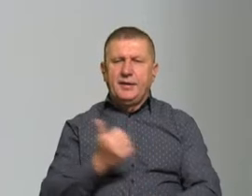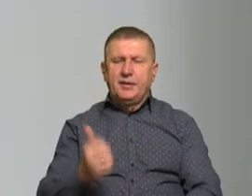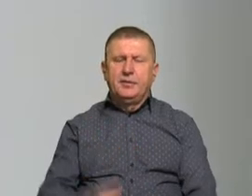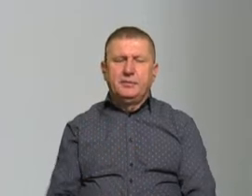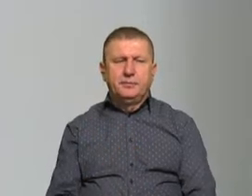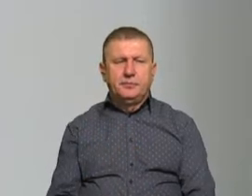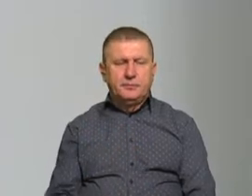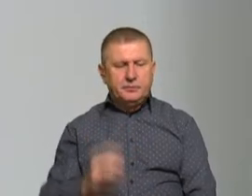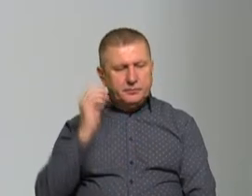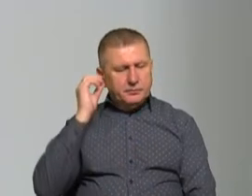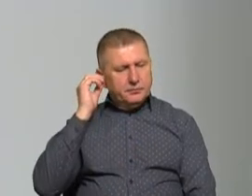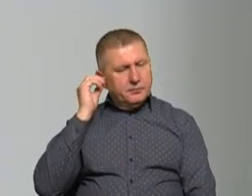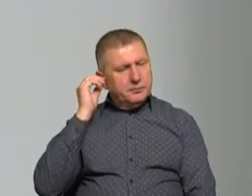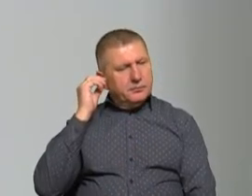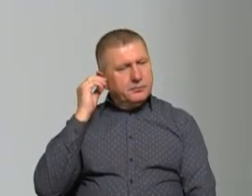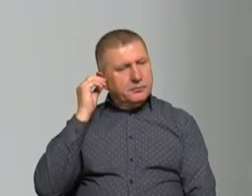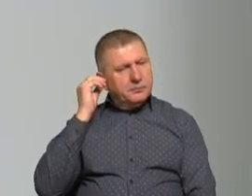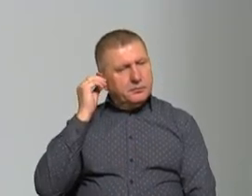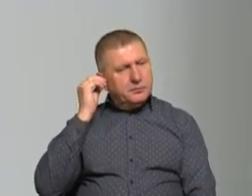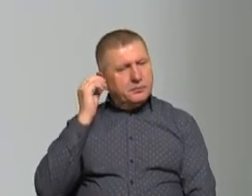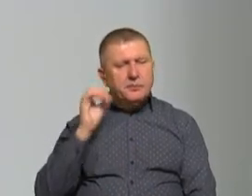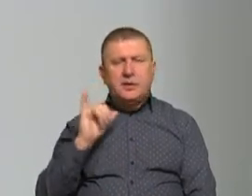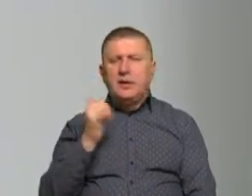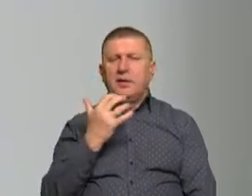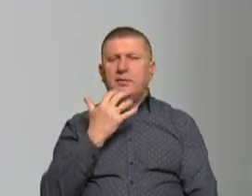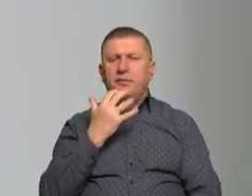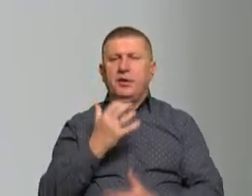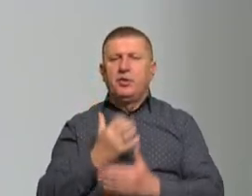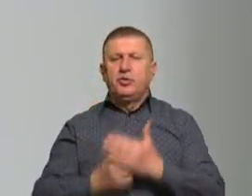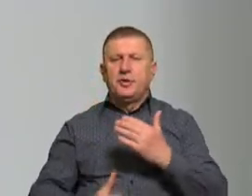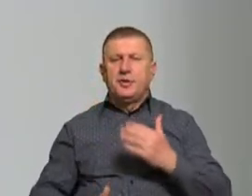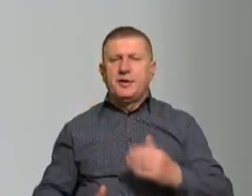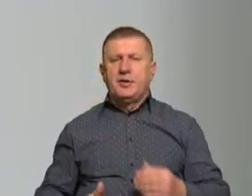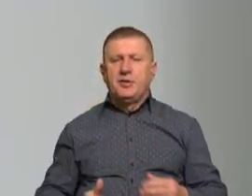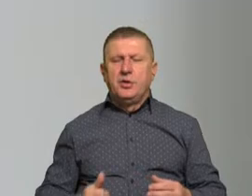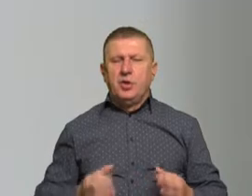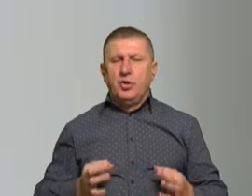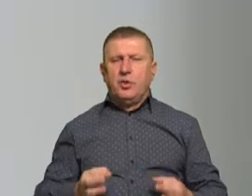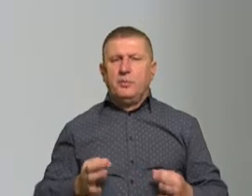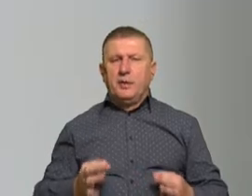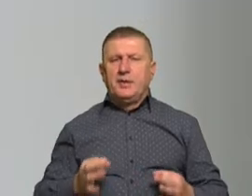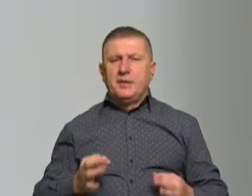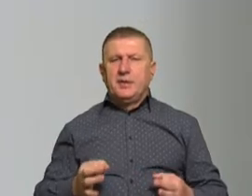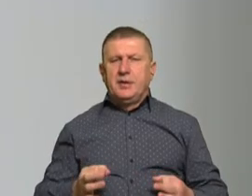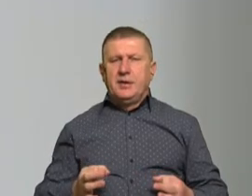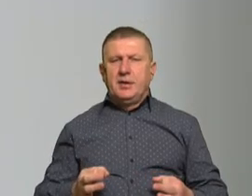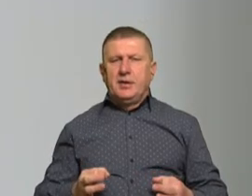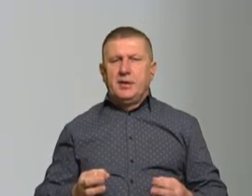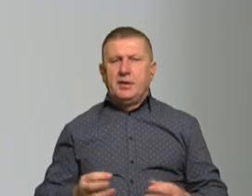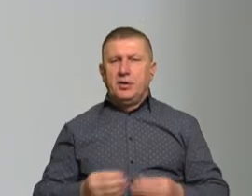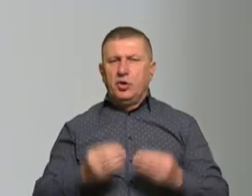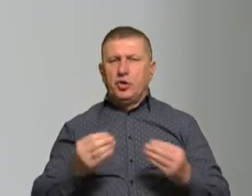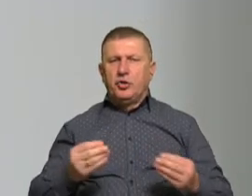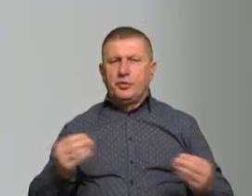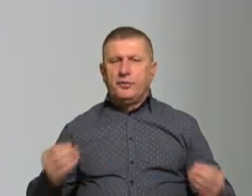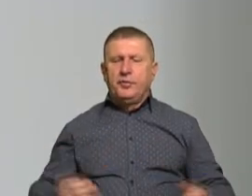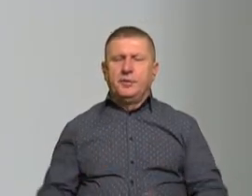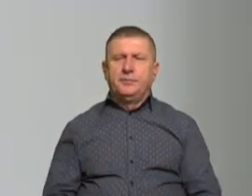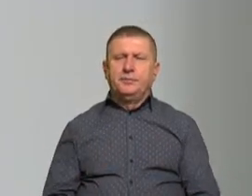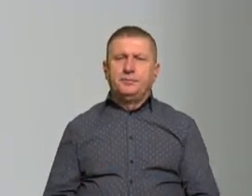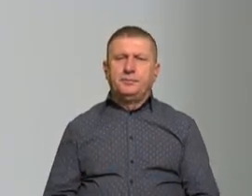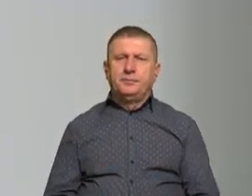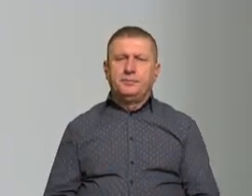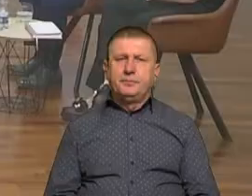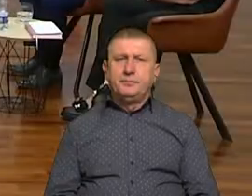pytanie o to, jak wykorzystać obecny potencjał i w jakim kierunku iść, by generować dodatkowe mieszkania w